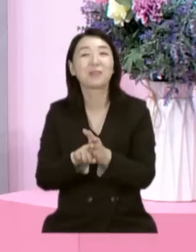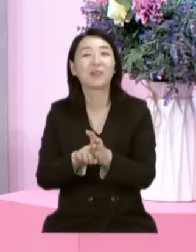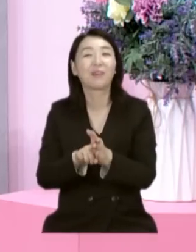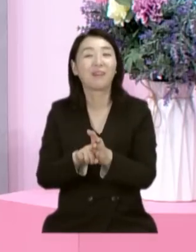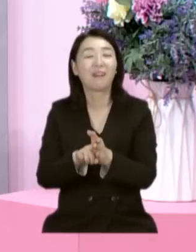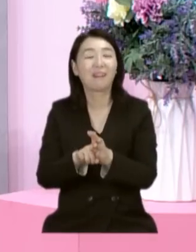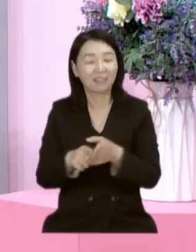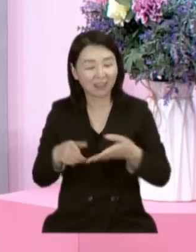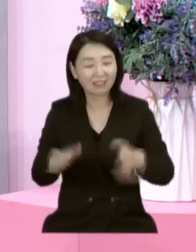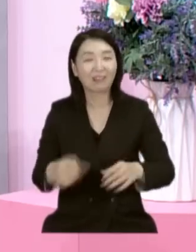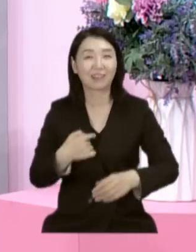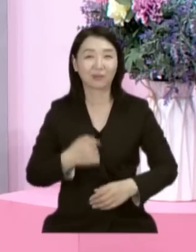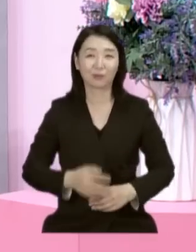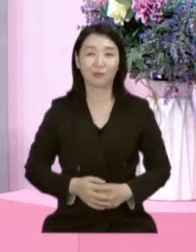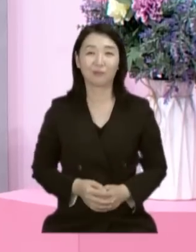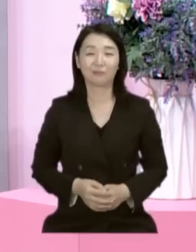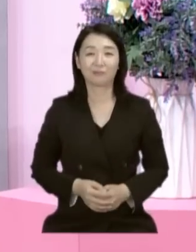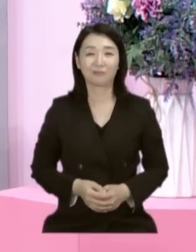가정에 태어났는데